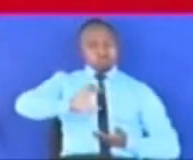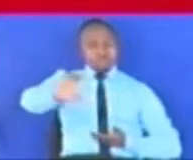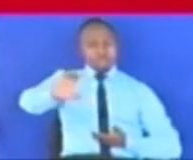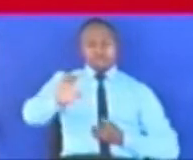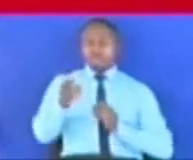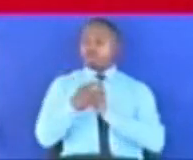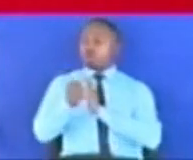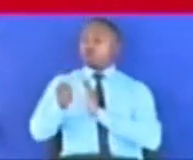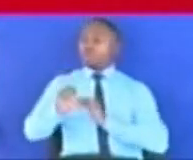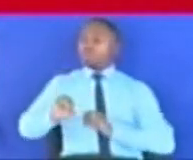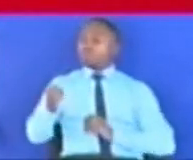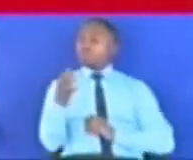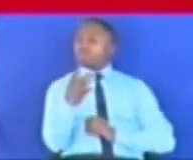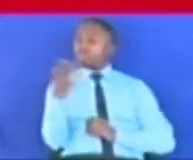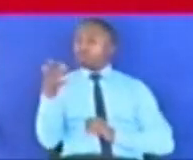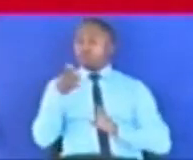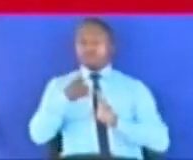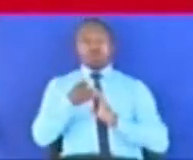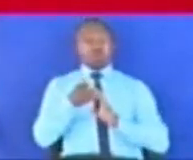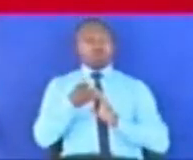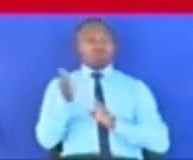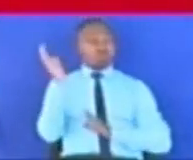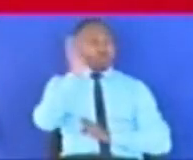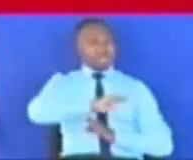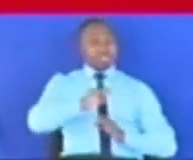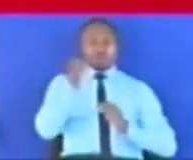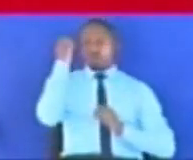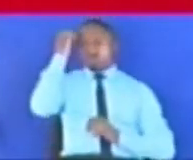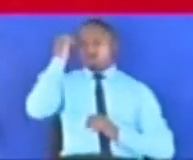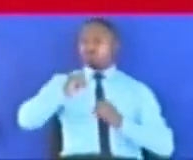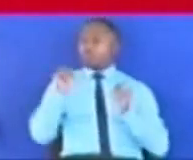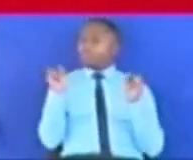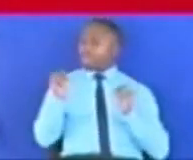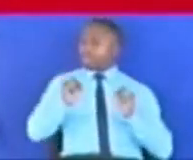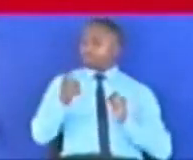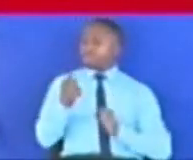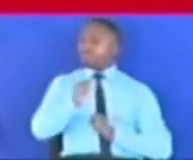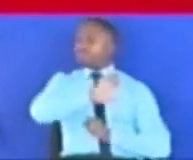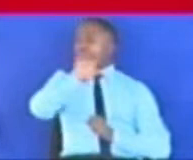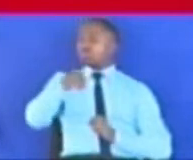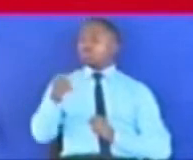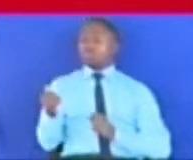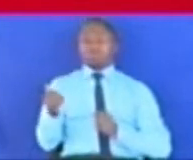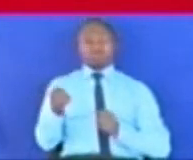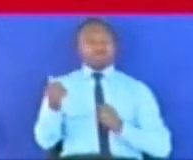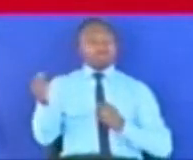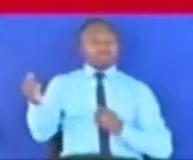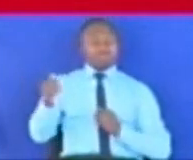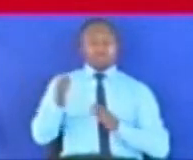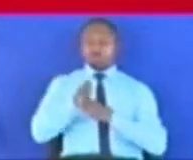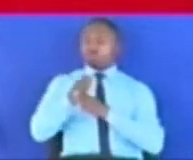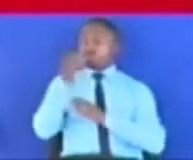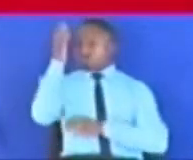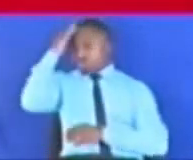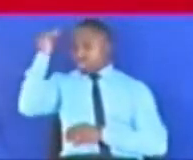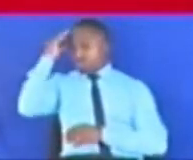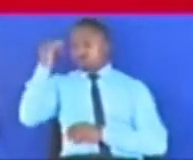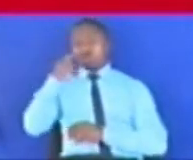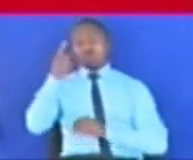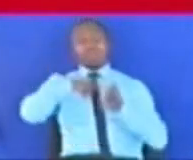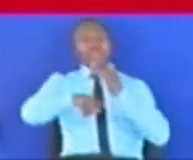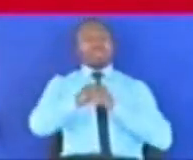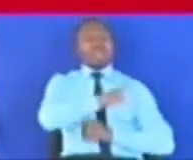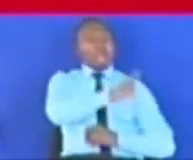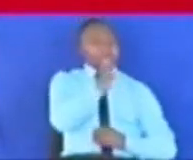$45 million kwa ajili ya kutokomeza malaria. Pesa zote zinazokuja za ukimwi tunaziona katika halmashauri. Na nyinyi wabunge ni